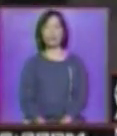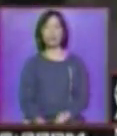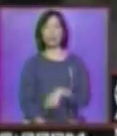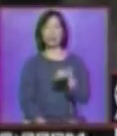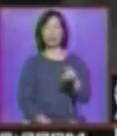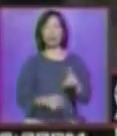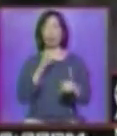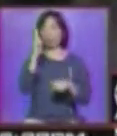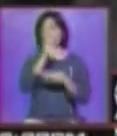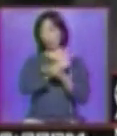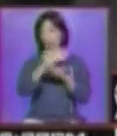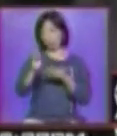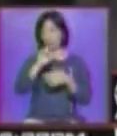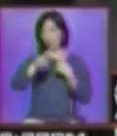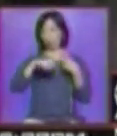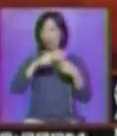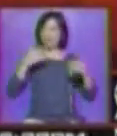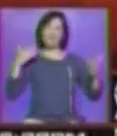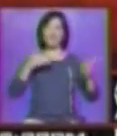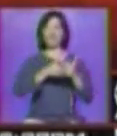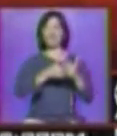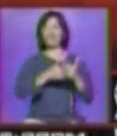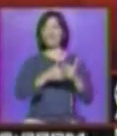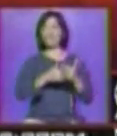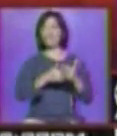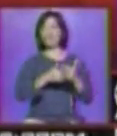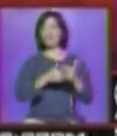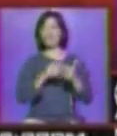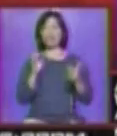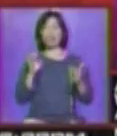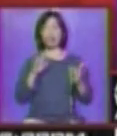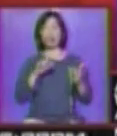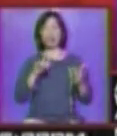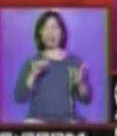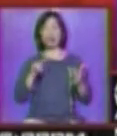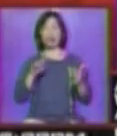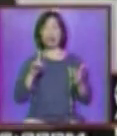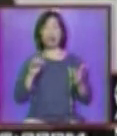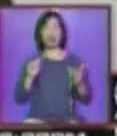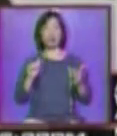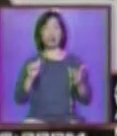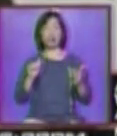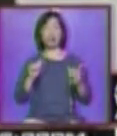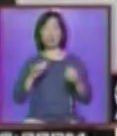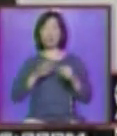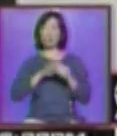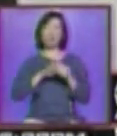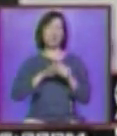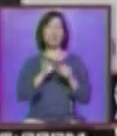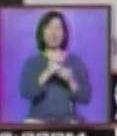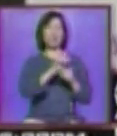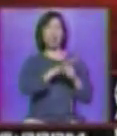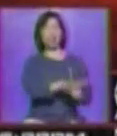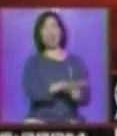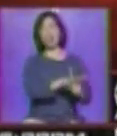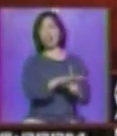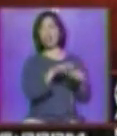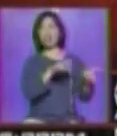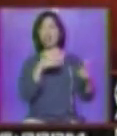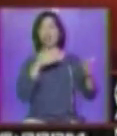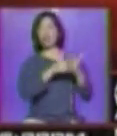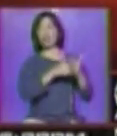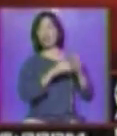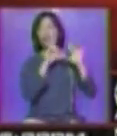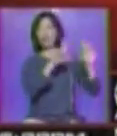Magdadalawang linggo na ng sampahan ng Pinay domestic worker na si Erlinda Element ng kasong harassment ang aktres na si Sharon Stone dahil umano